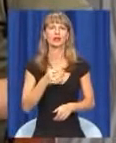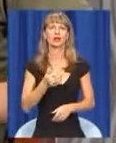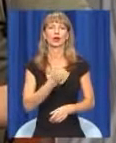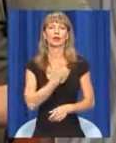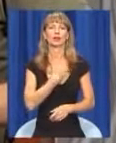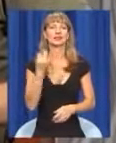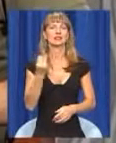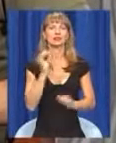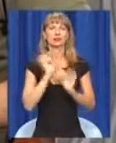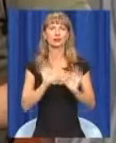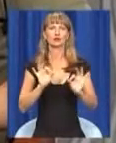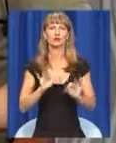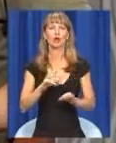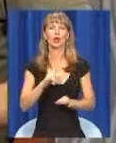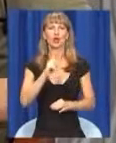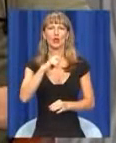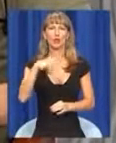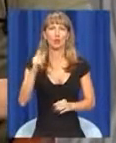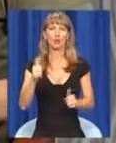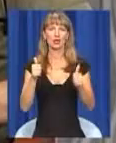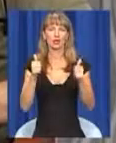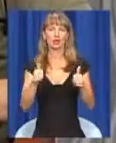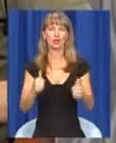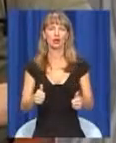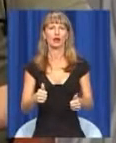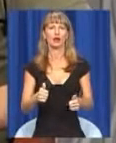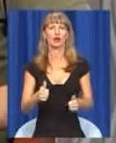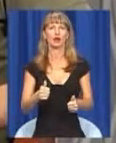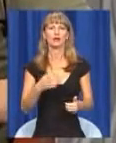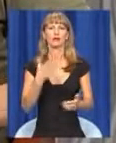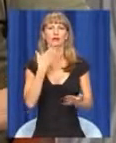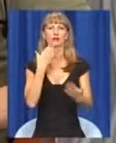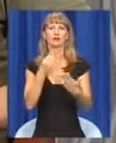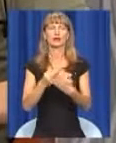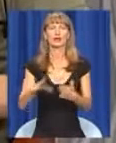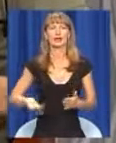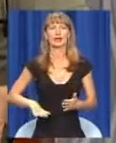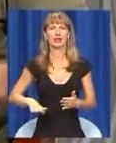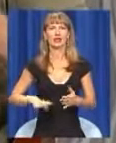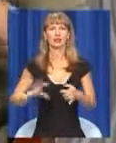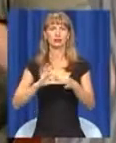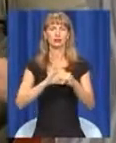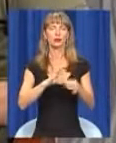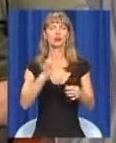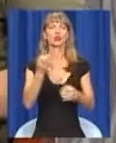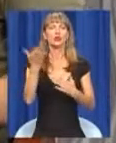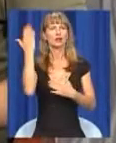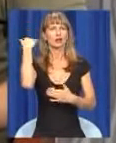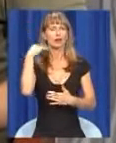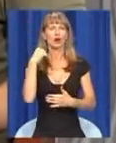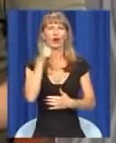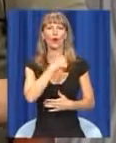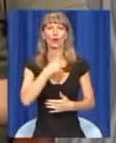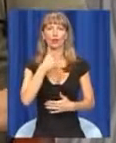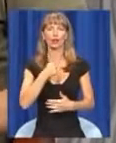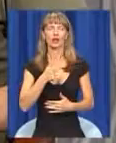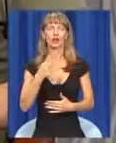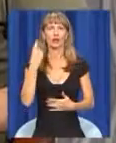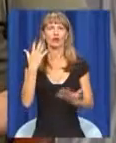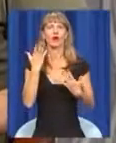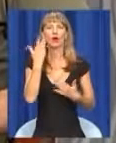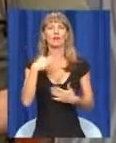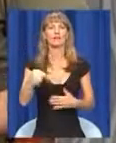вам цікавого розповісти. Номерні знаки навіть, от, щоб ви знали, привласнювали кіннім екіпажем навіть, ще у ті далекі роки. Тобто уяви собі, коли